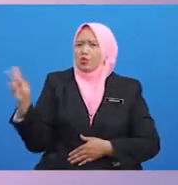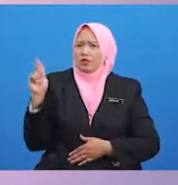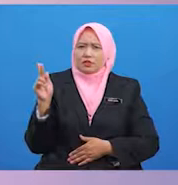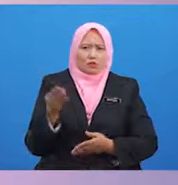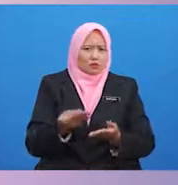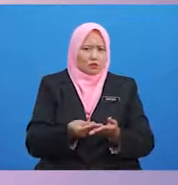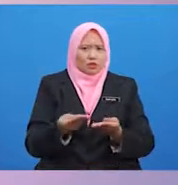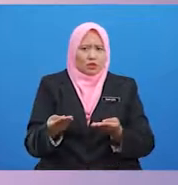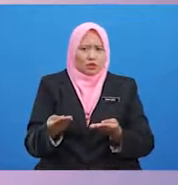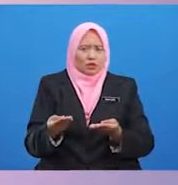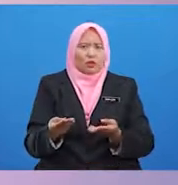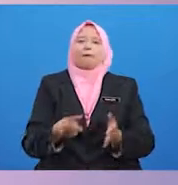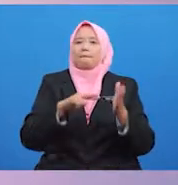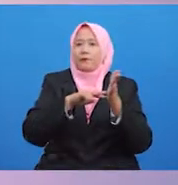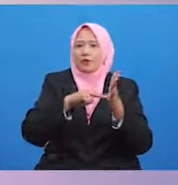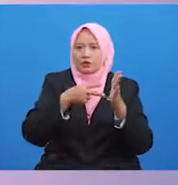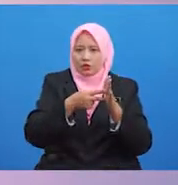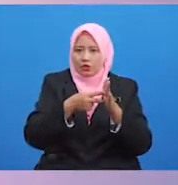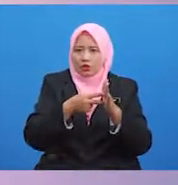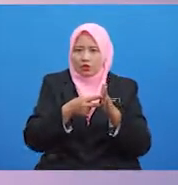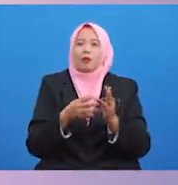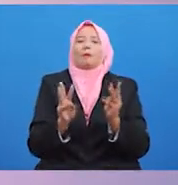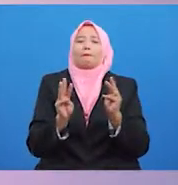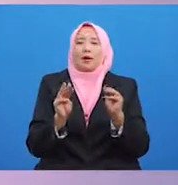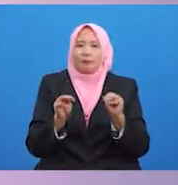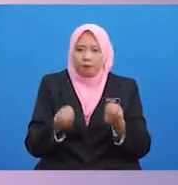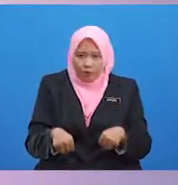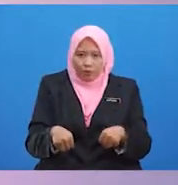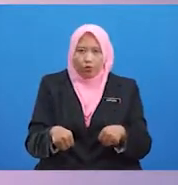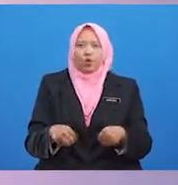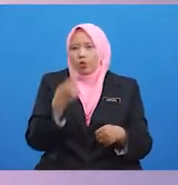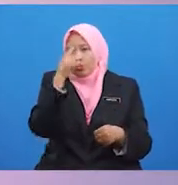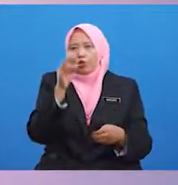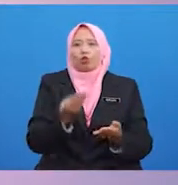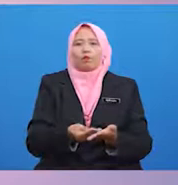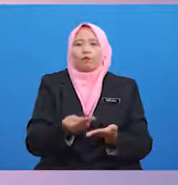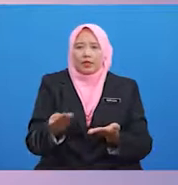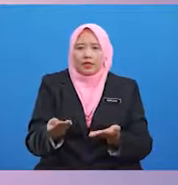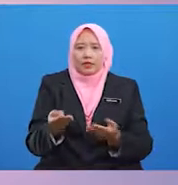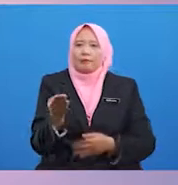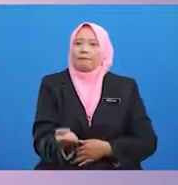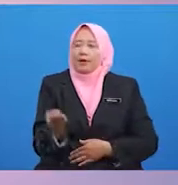maksud kemampuan seseorang untuk membeli barangan dan perkhidmatan.